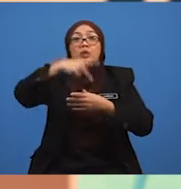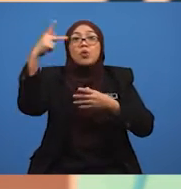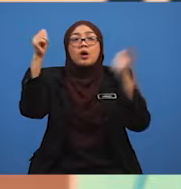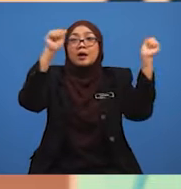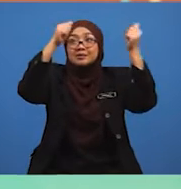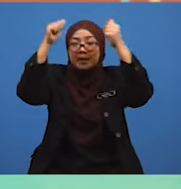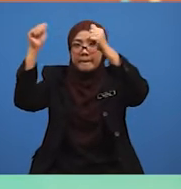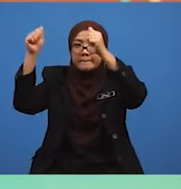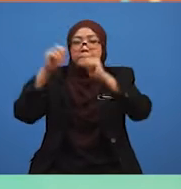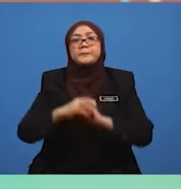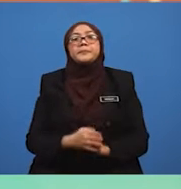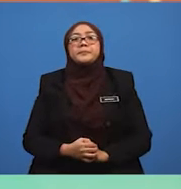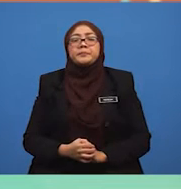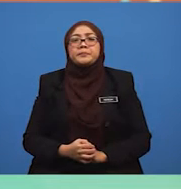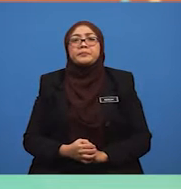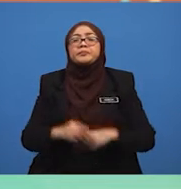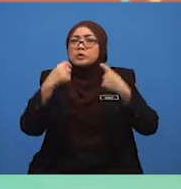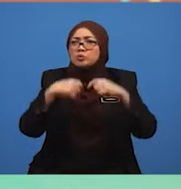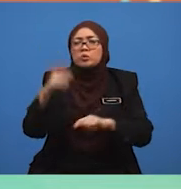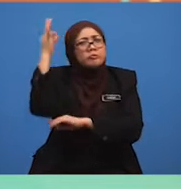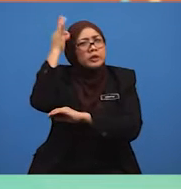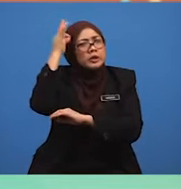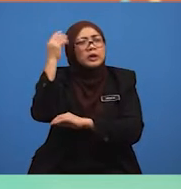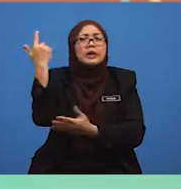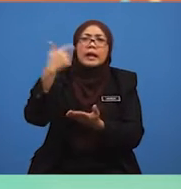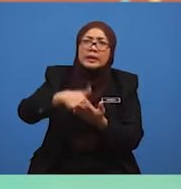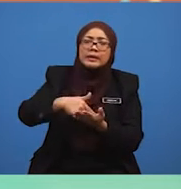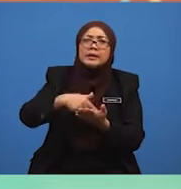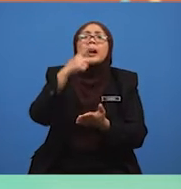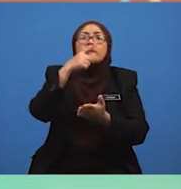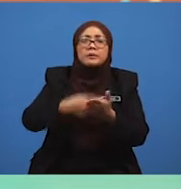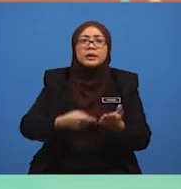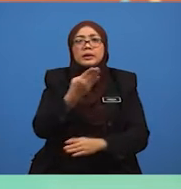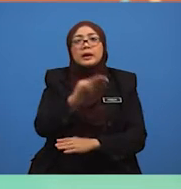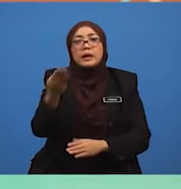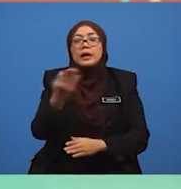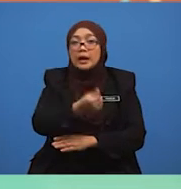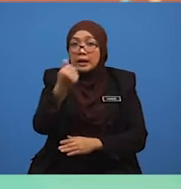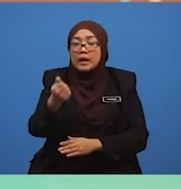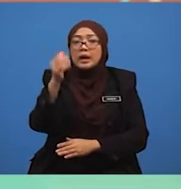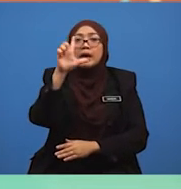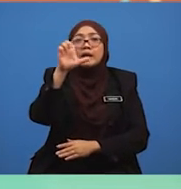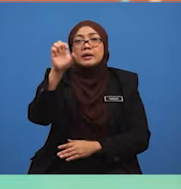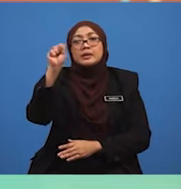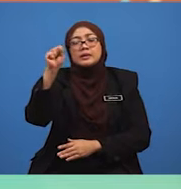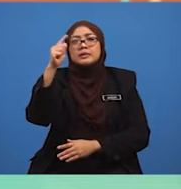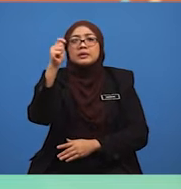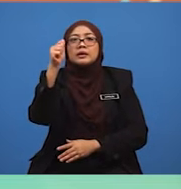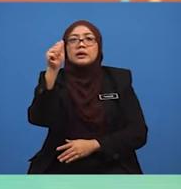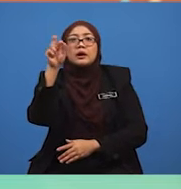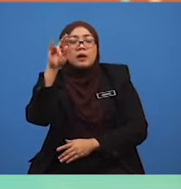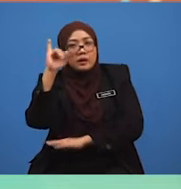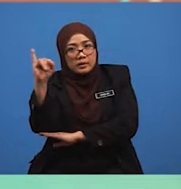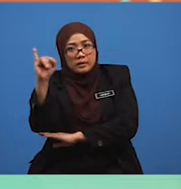yang lestari? Anda semua ialah saintis muda yang bakal menggoncang